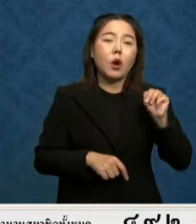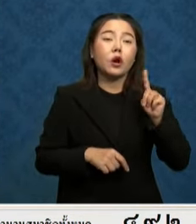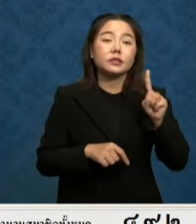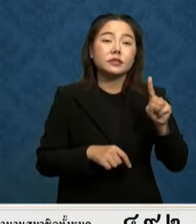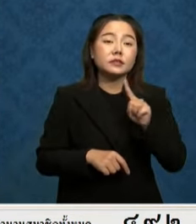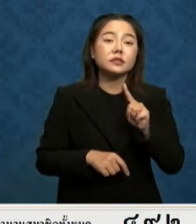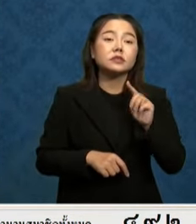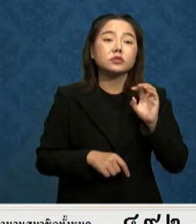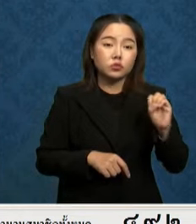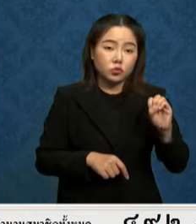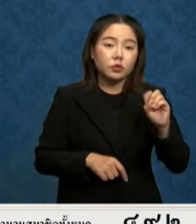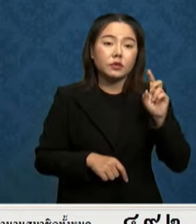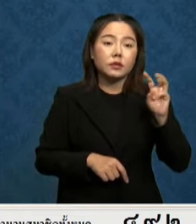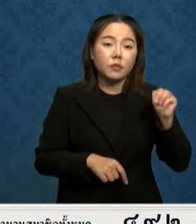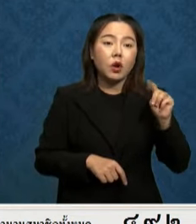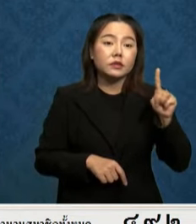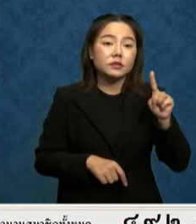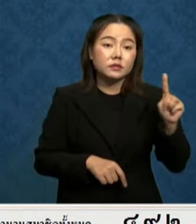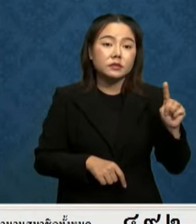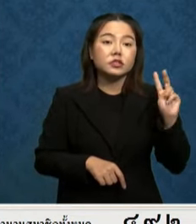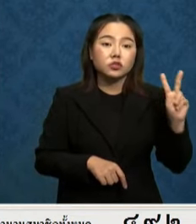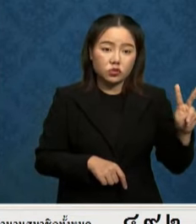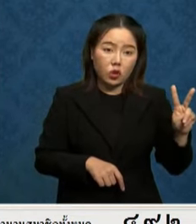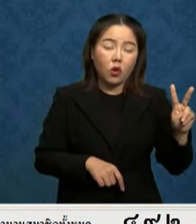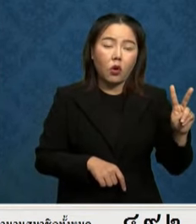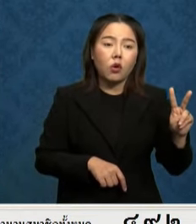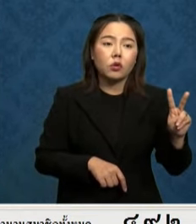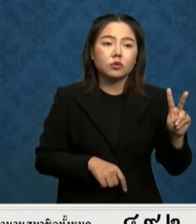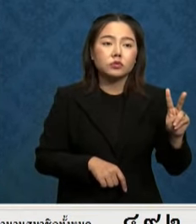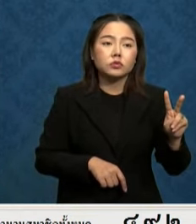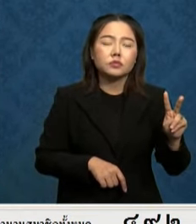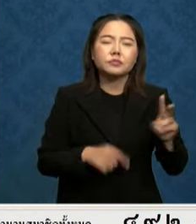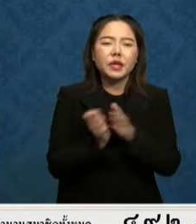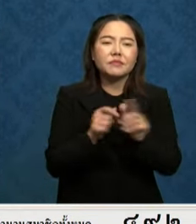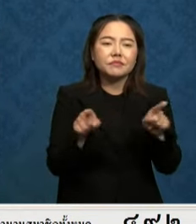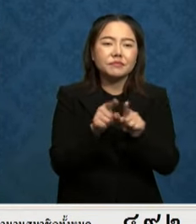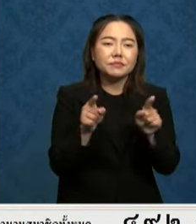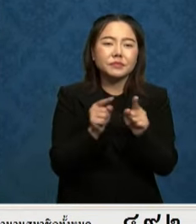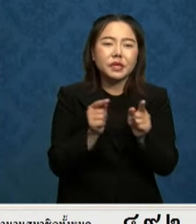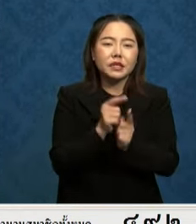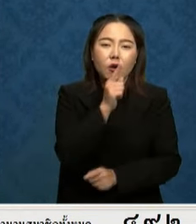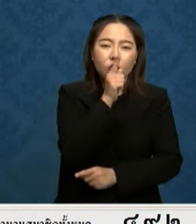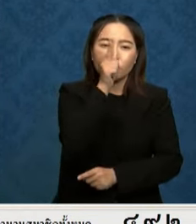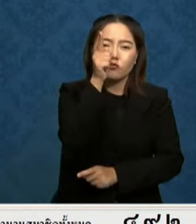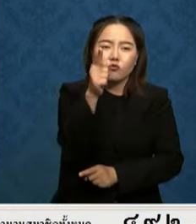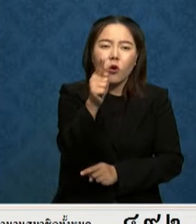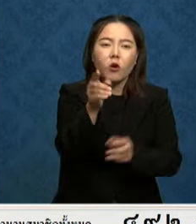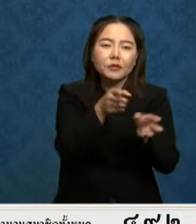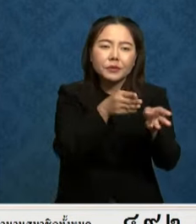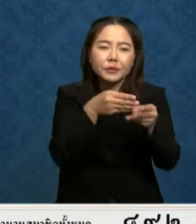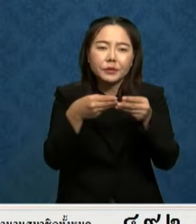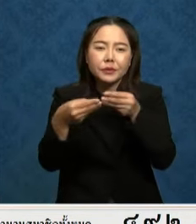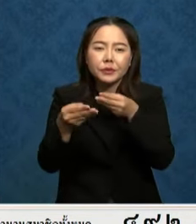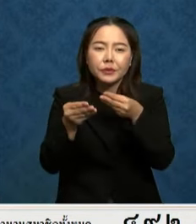110 and 112ไม่ได้เป็ขดี หลักและขดีรองแต่เป็นคดีที่มควอ่อนไหวทางการเมืองซึตรนี้ตามรายงานข้อ